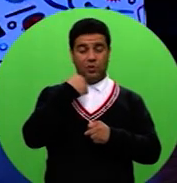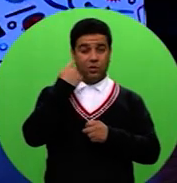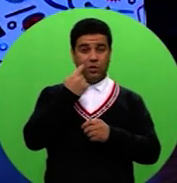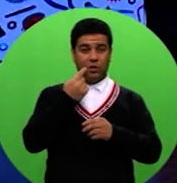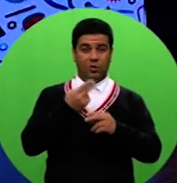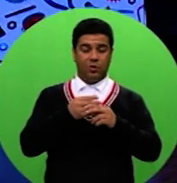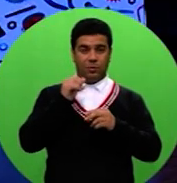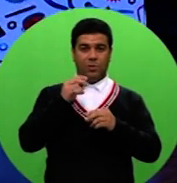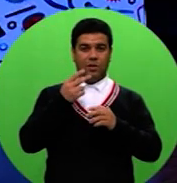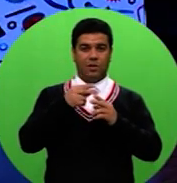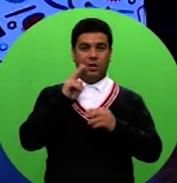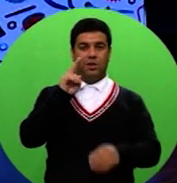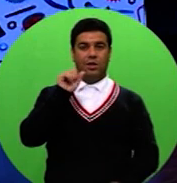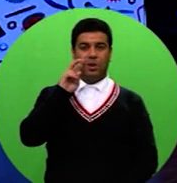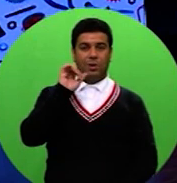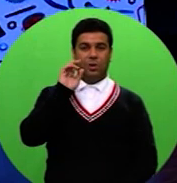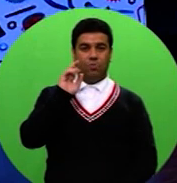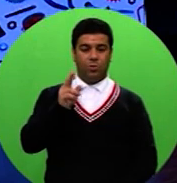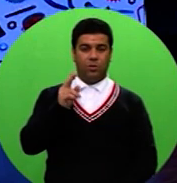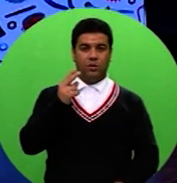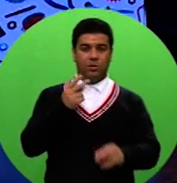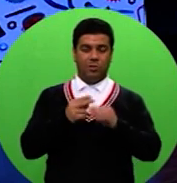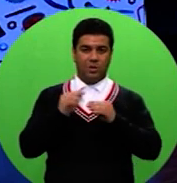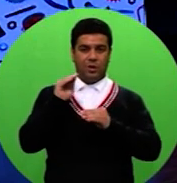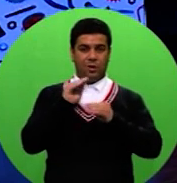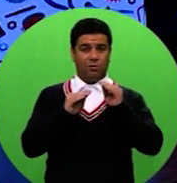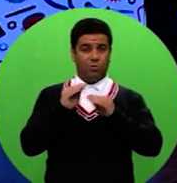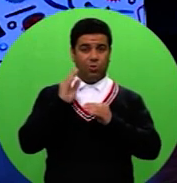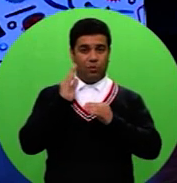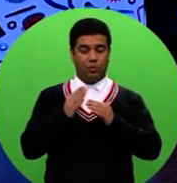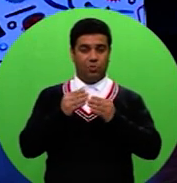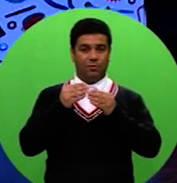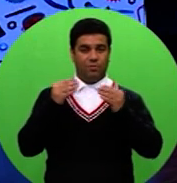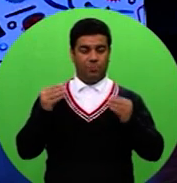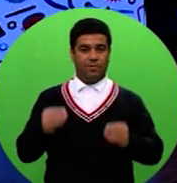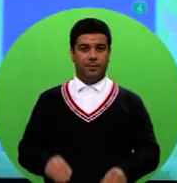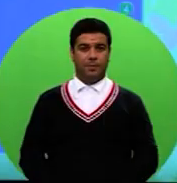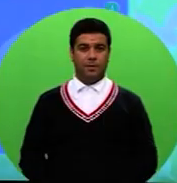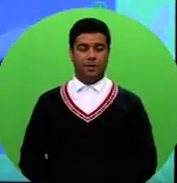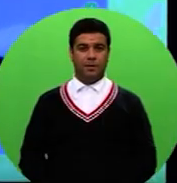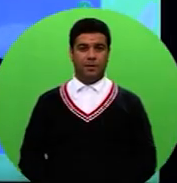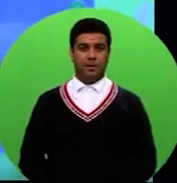морду. Скатаем небольшой колобок, чуть-чуть его расплющим